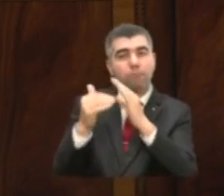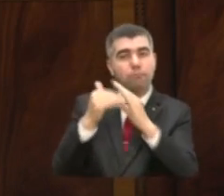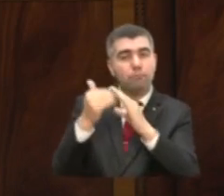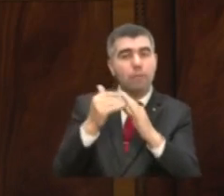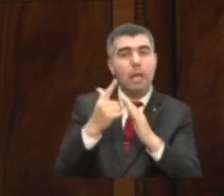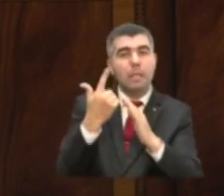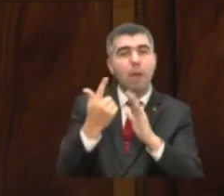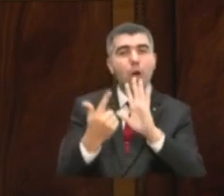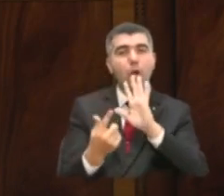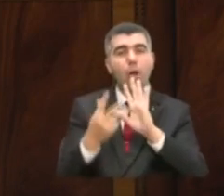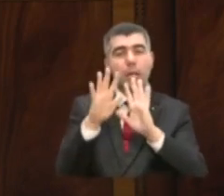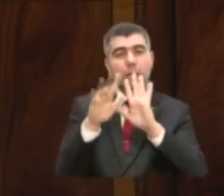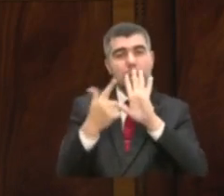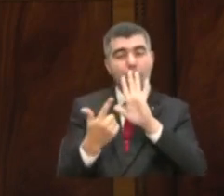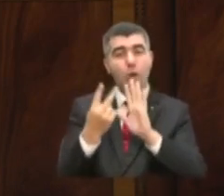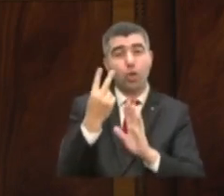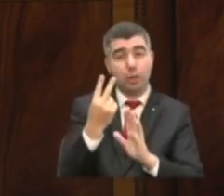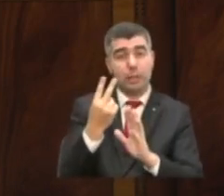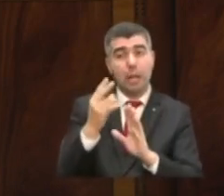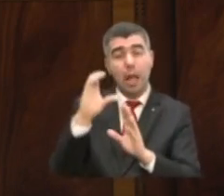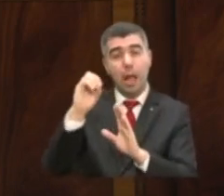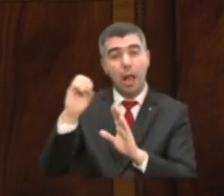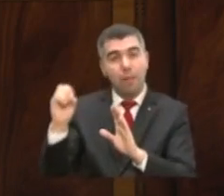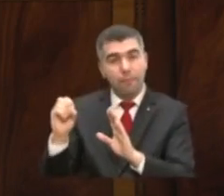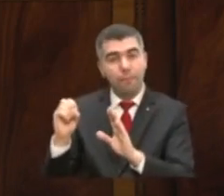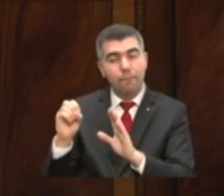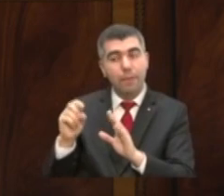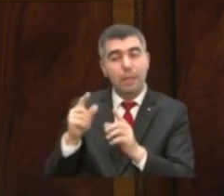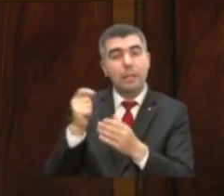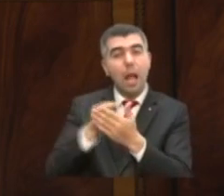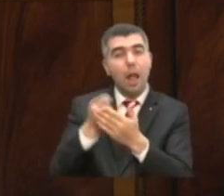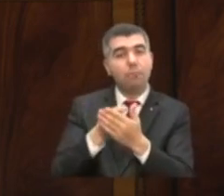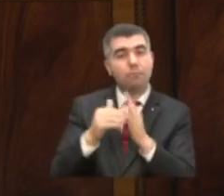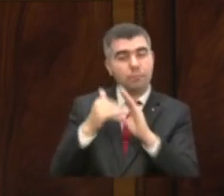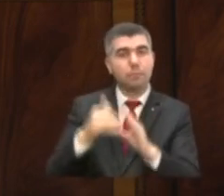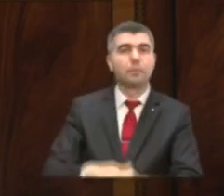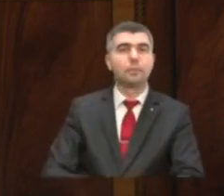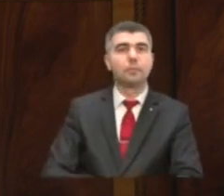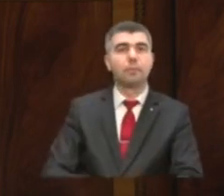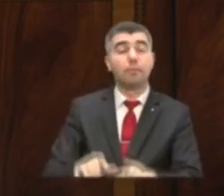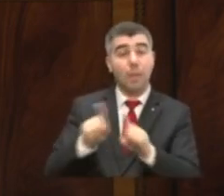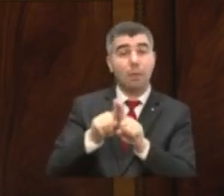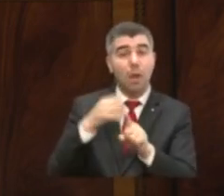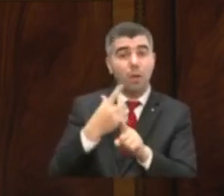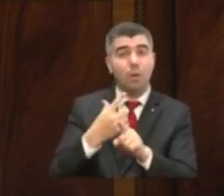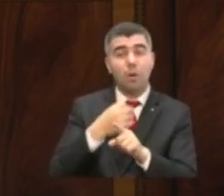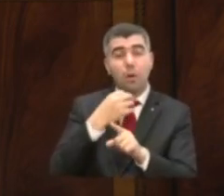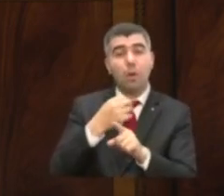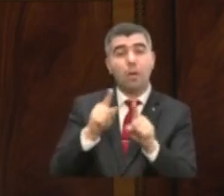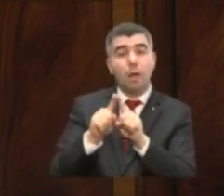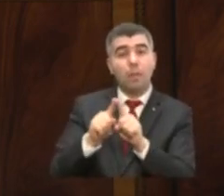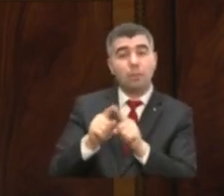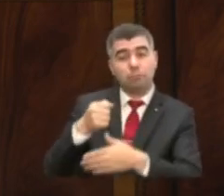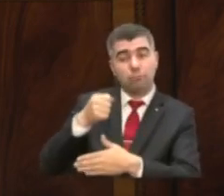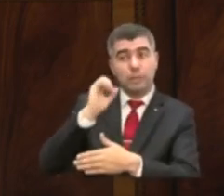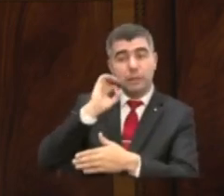إلى 27 ألف طلب، يعني الأغلبية الساحقة منها 83% منها سوية. إدماج الأشخاص المقيمين بشكل غير قانوني